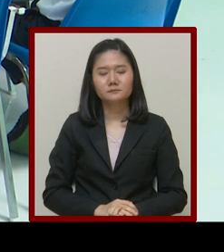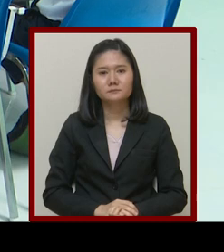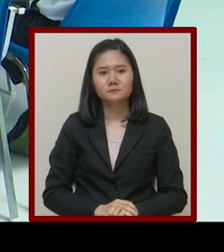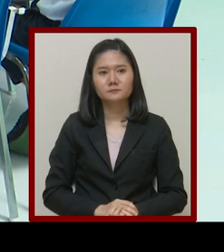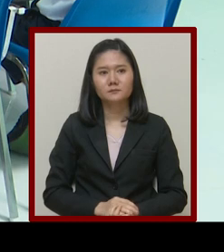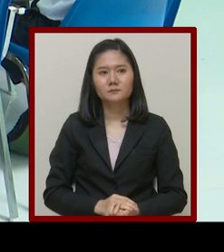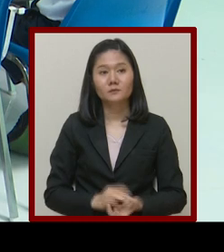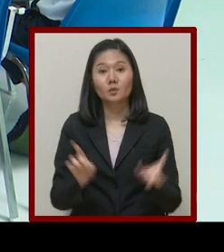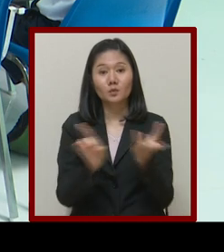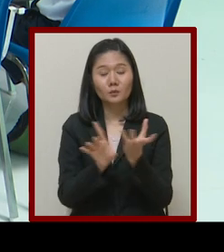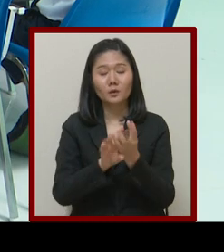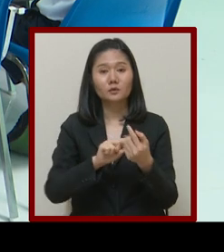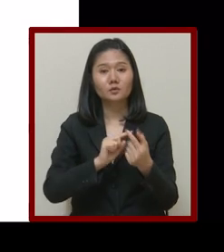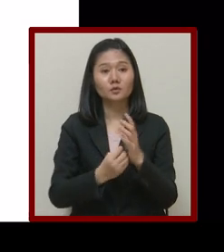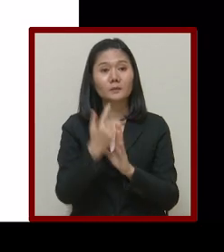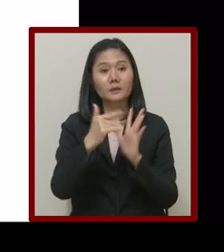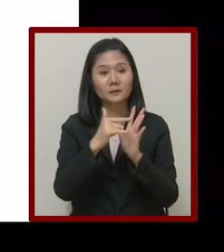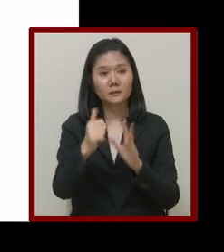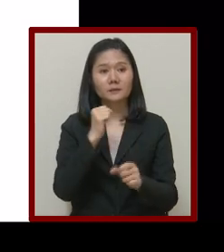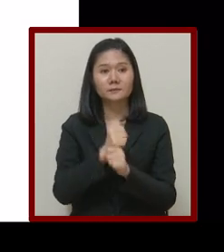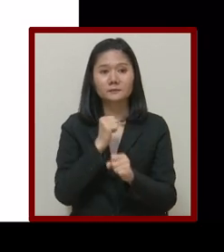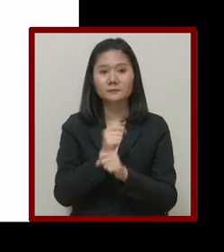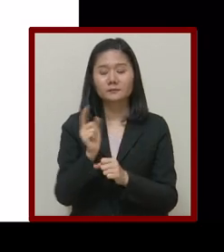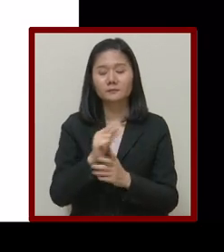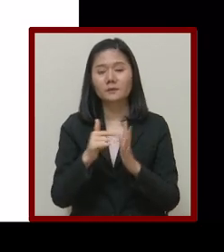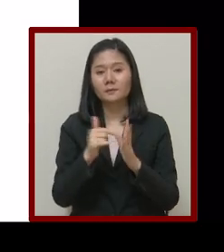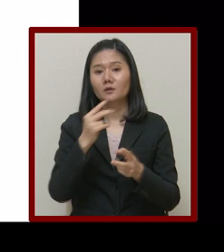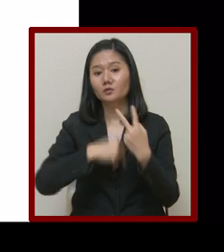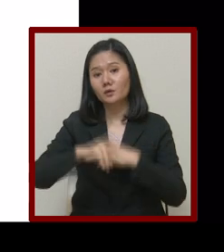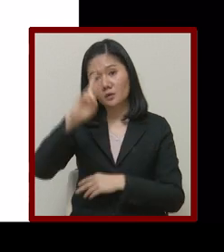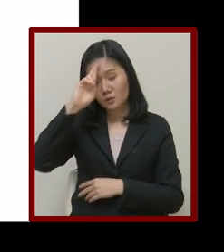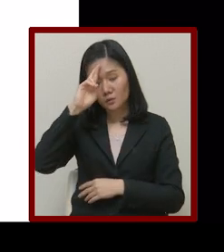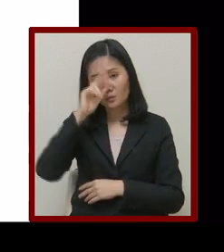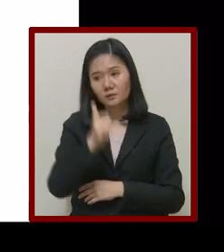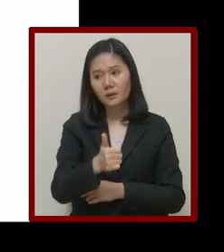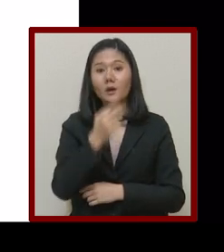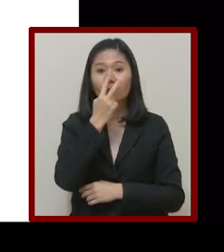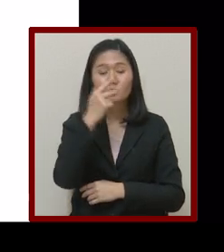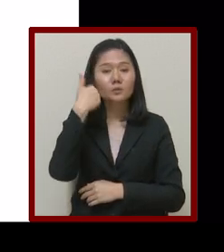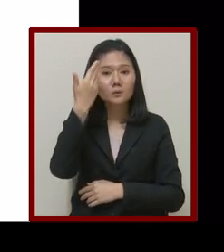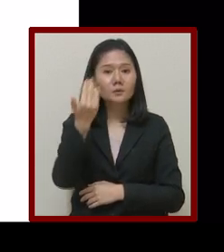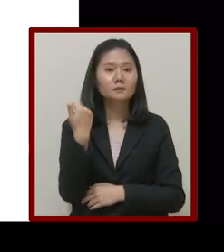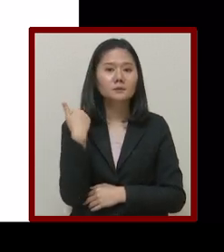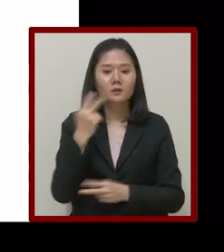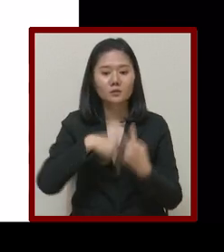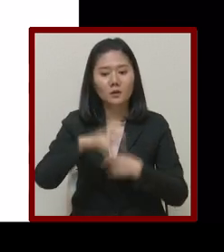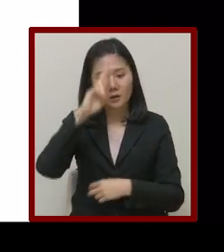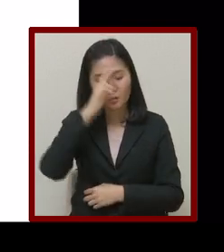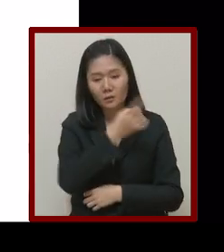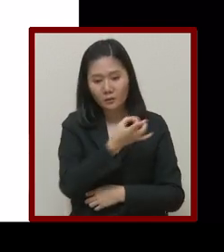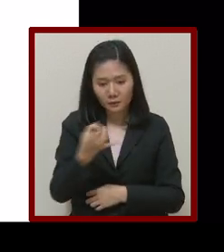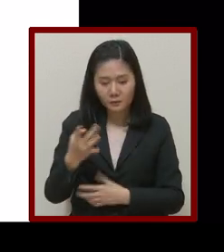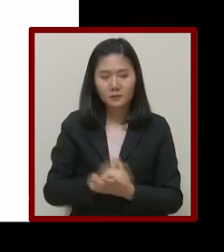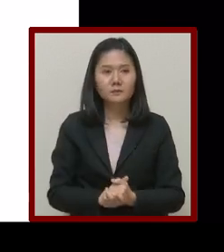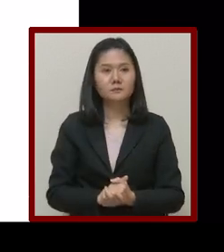ในตัวสรรพคุณของสมุนไพรเองที่สามารถเป็นยารักษาโรคเนี่ยเราก็ต้องดูก่อนนะคะว่ามารักษาโรคอะไรได้บ้